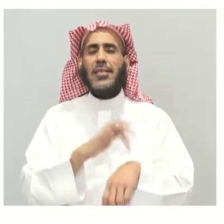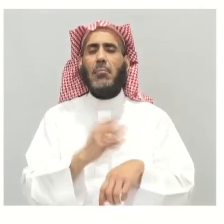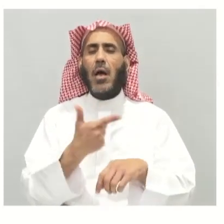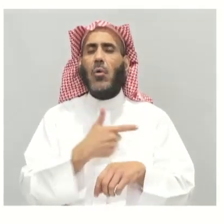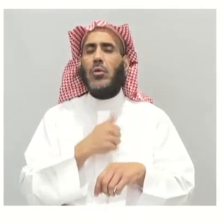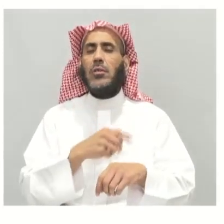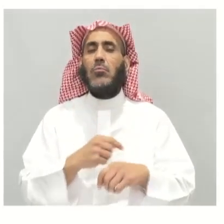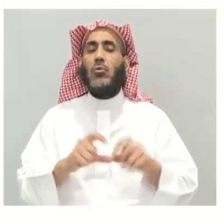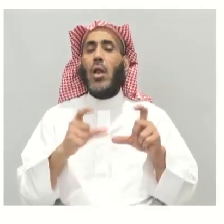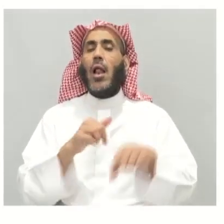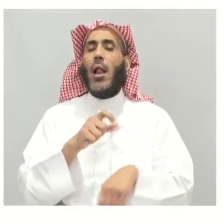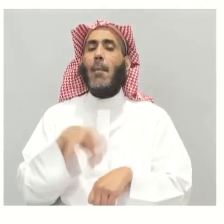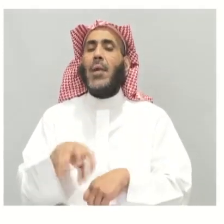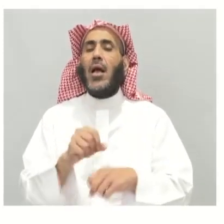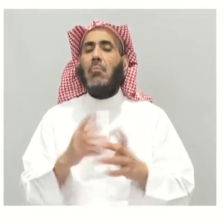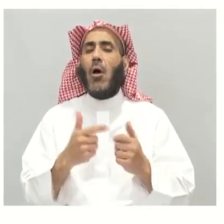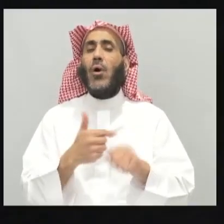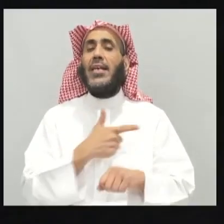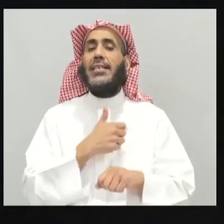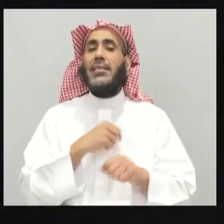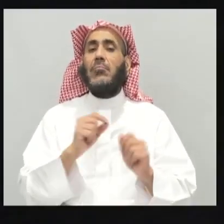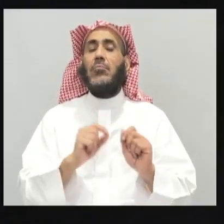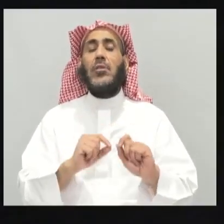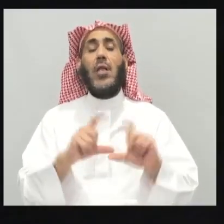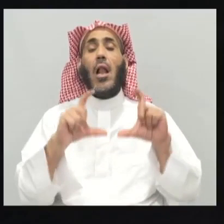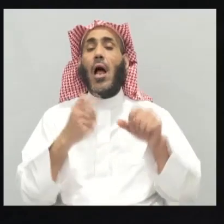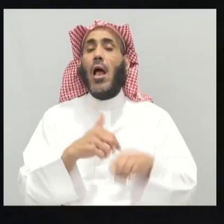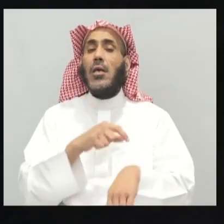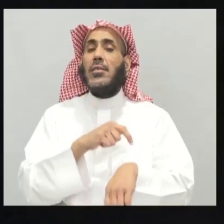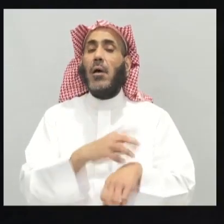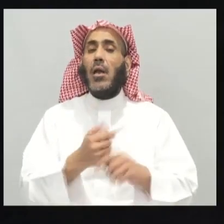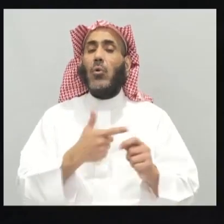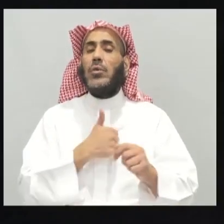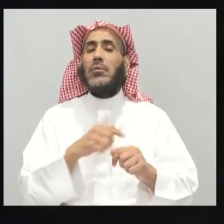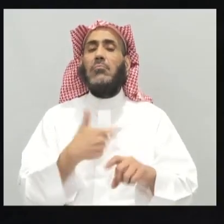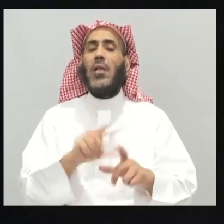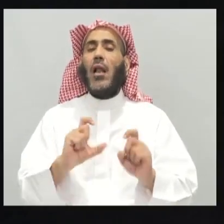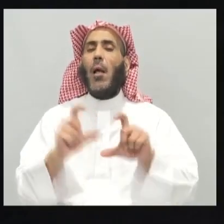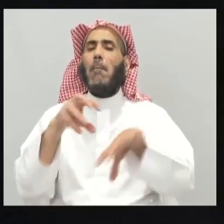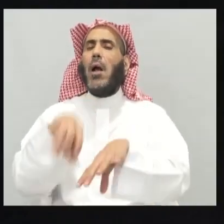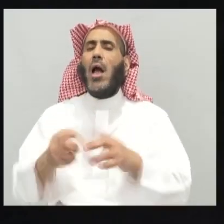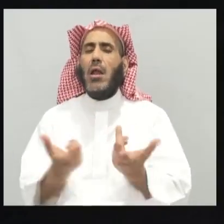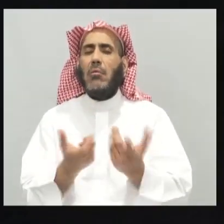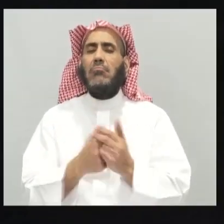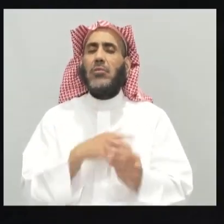المكان. ما هو الاسم الذي دل هنا على زمان أو على مكان؟